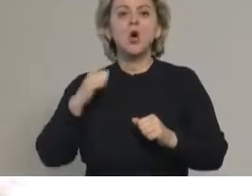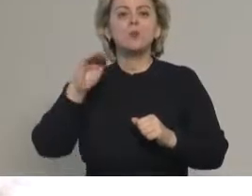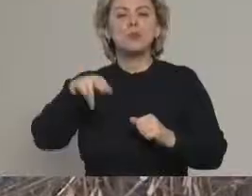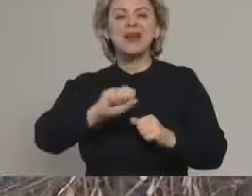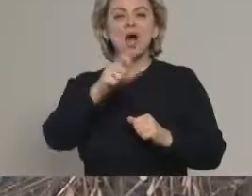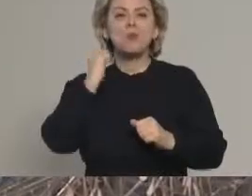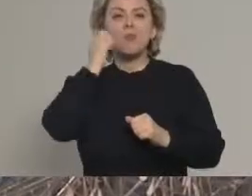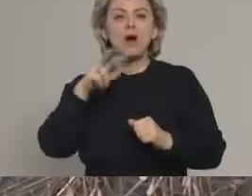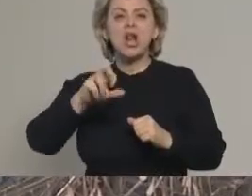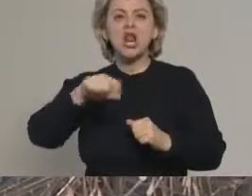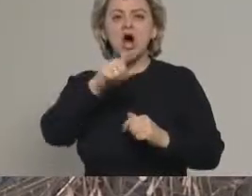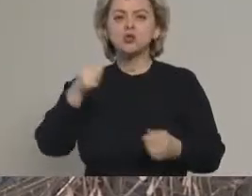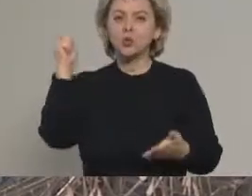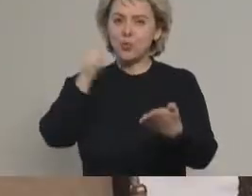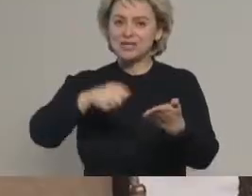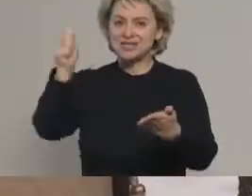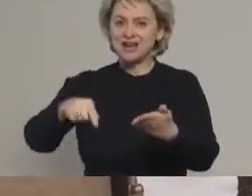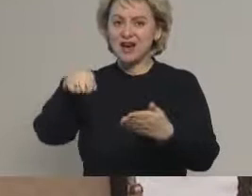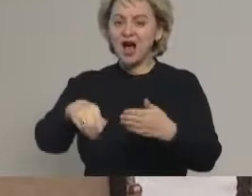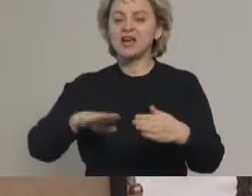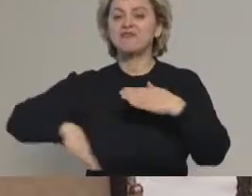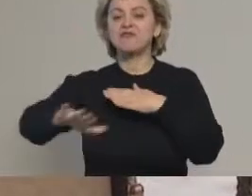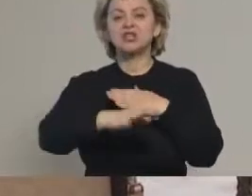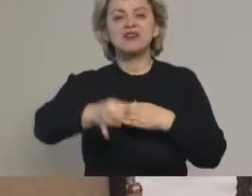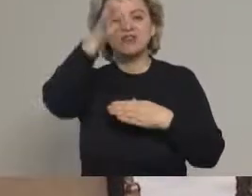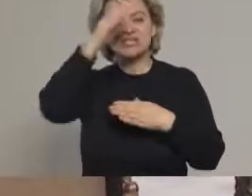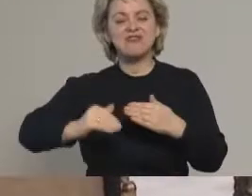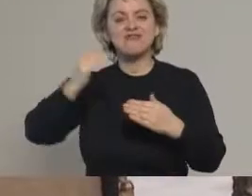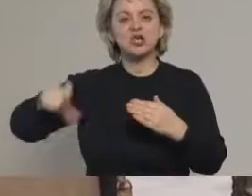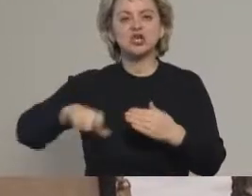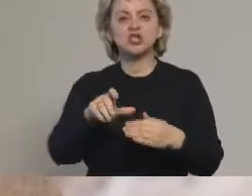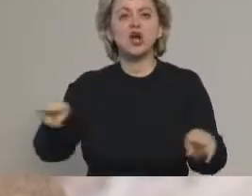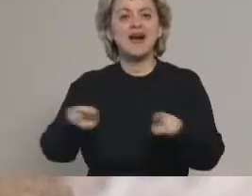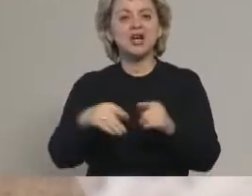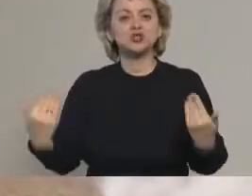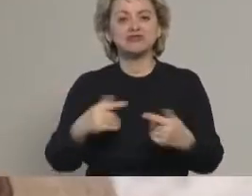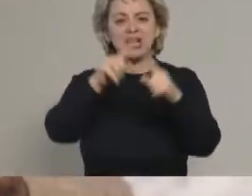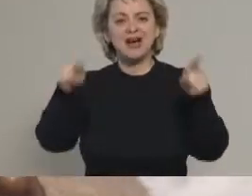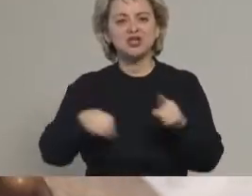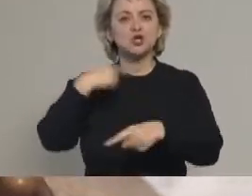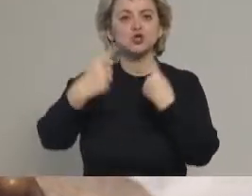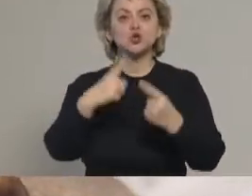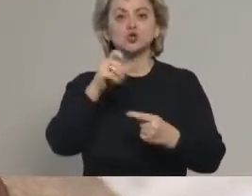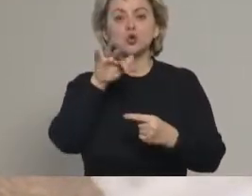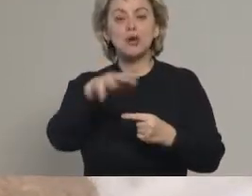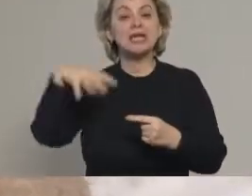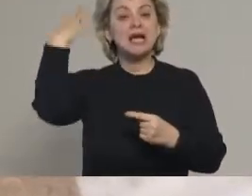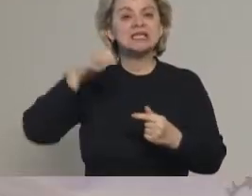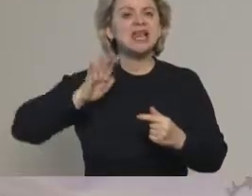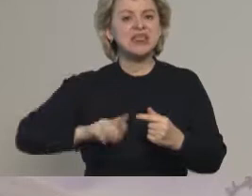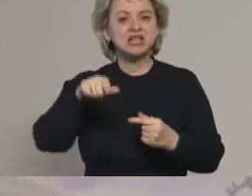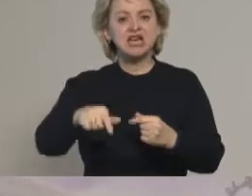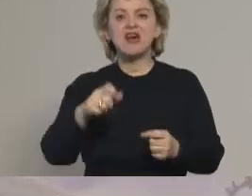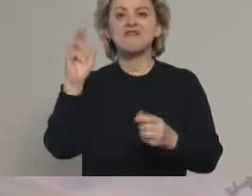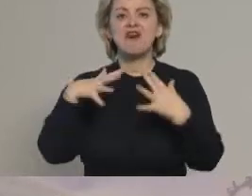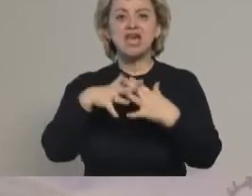Прабабушку Ляшу застигали во дворе. Воспоминания верхнедонцев встают живыми картинами через 100 лет. Казакам надоело